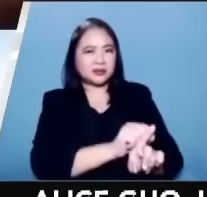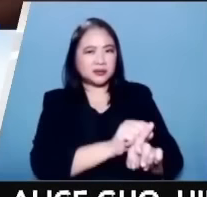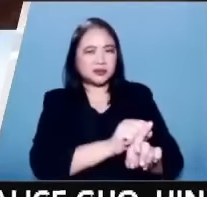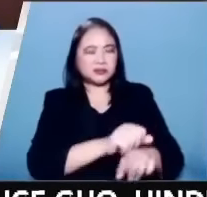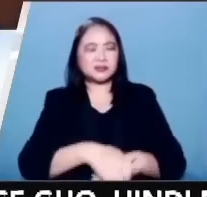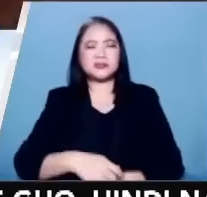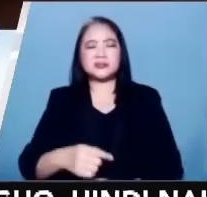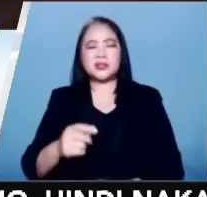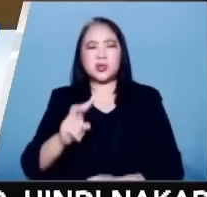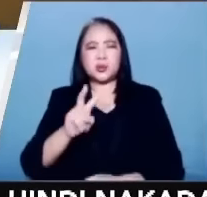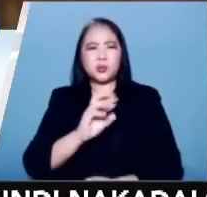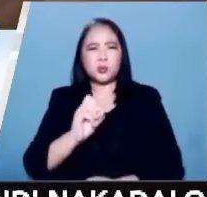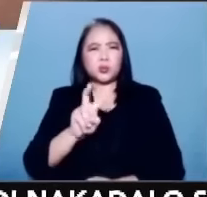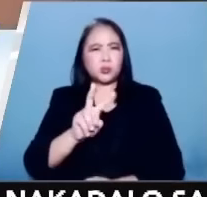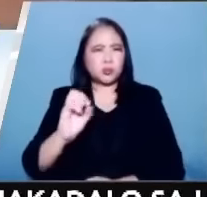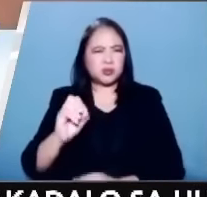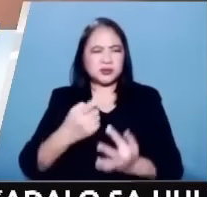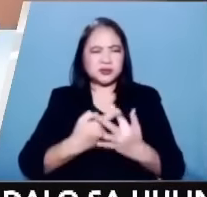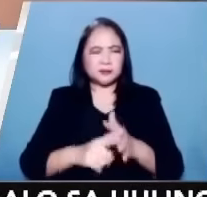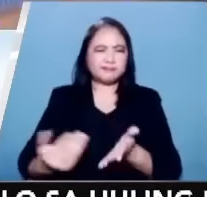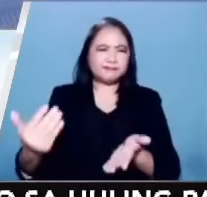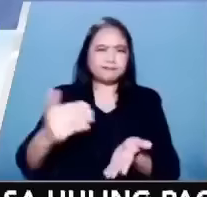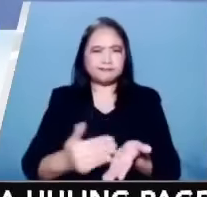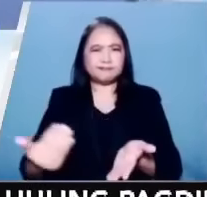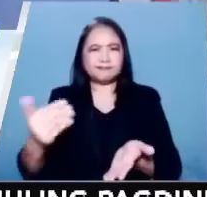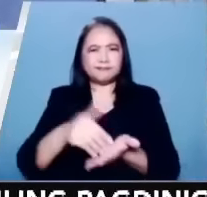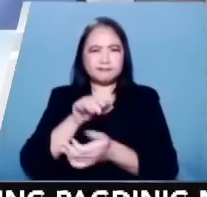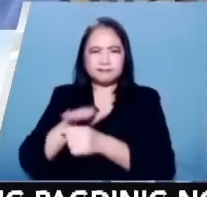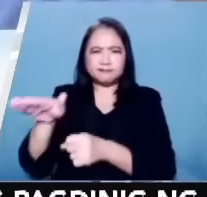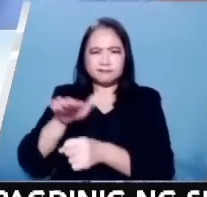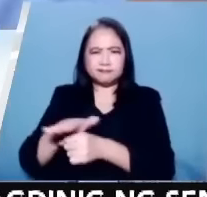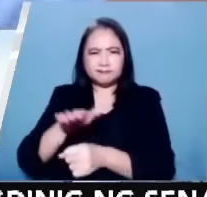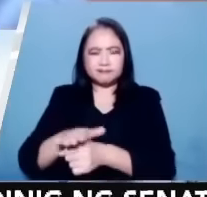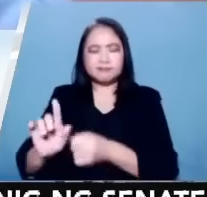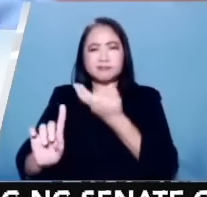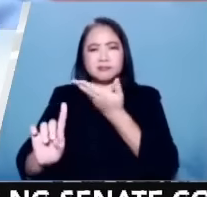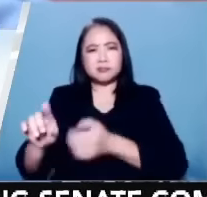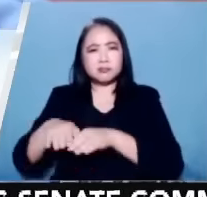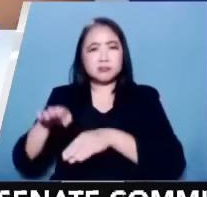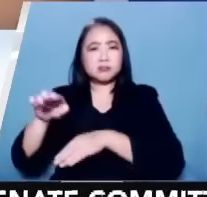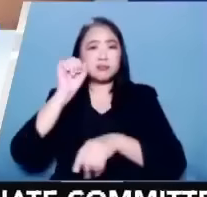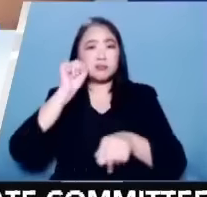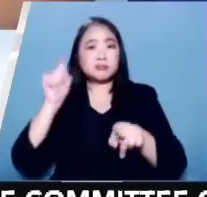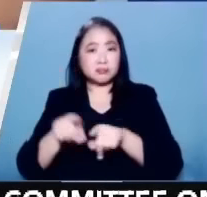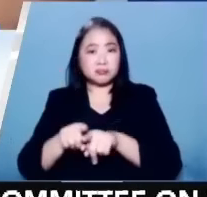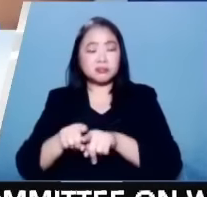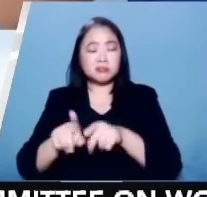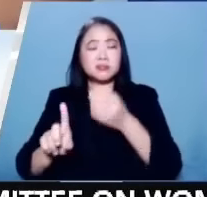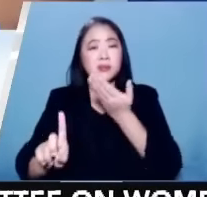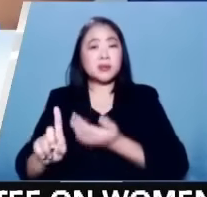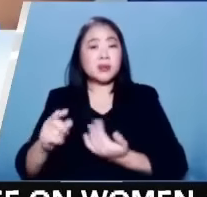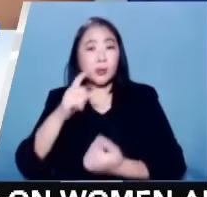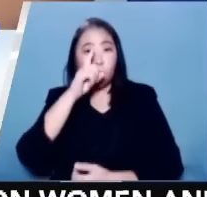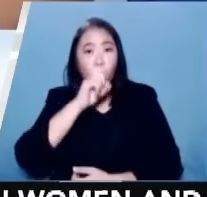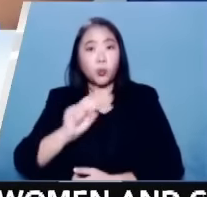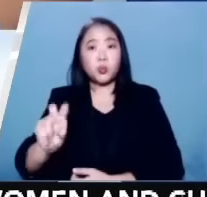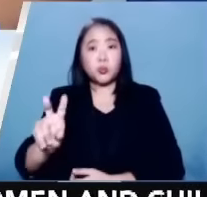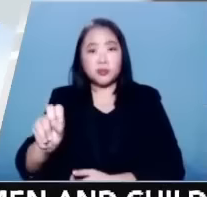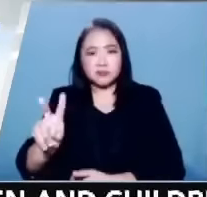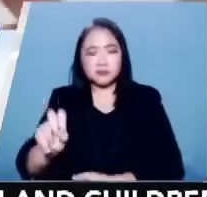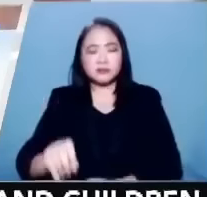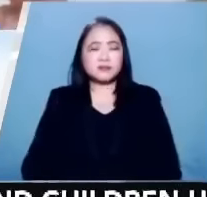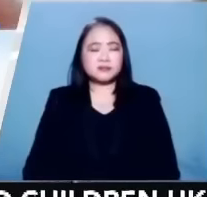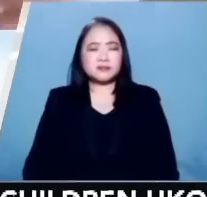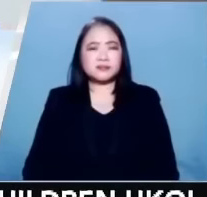magsimula ang paulit-ulit na panghahalay umano ng akusado sa biktima na nooy 12 anyos pa lang sa kanilang